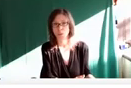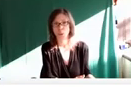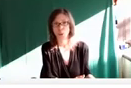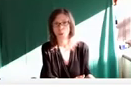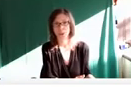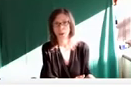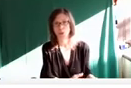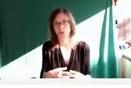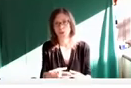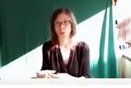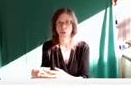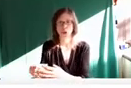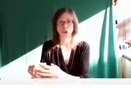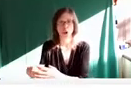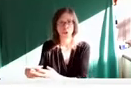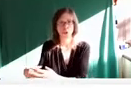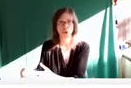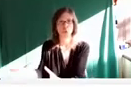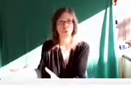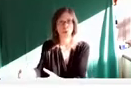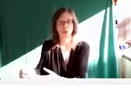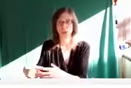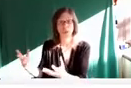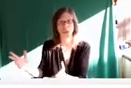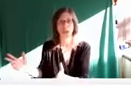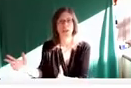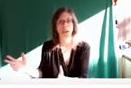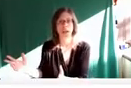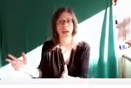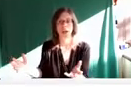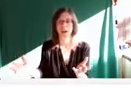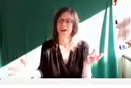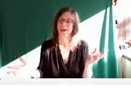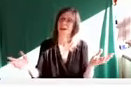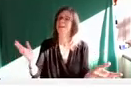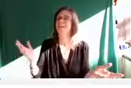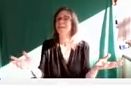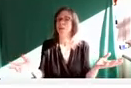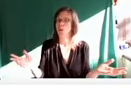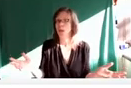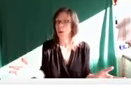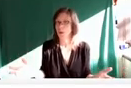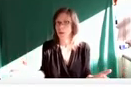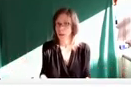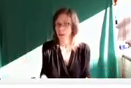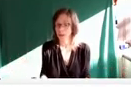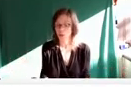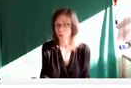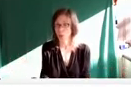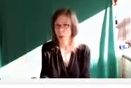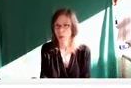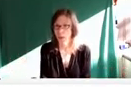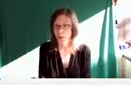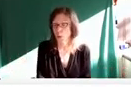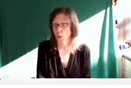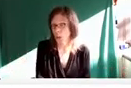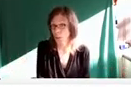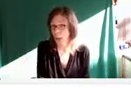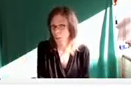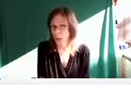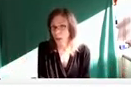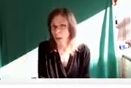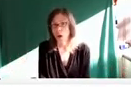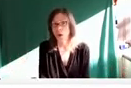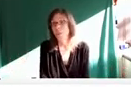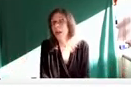dans votre petit bureau versus si vous êtes un chercheur au CHUM dans une équipe internationale. disons que les problématiques ne sont, sont pas les